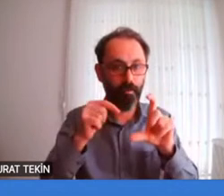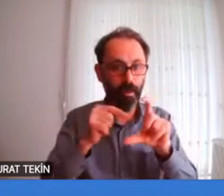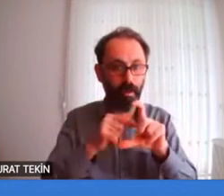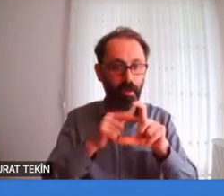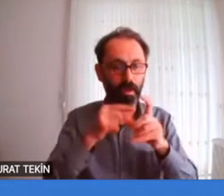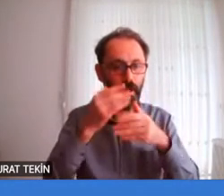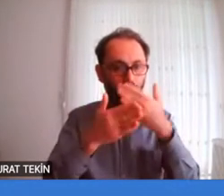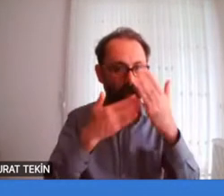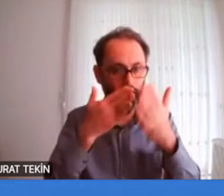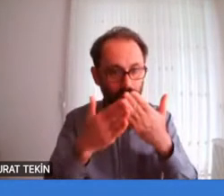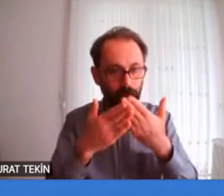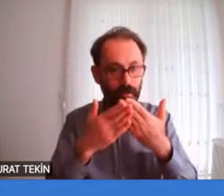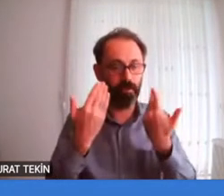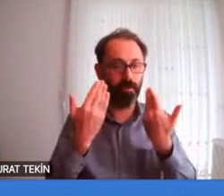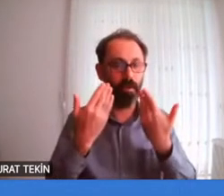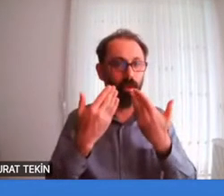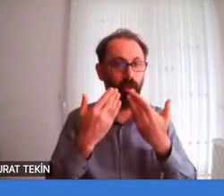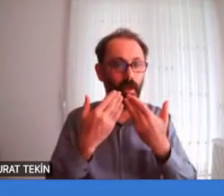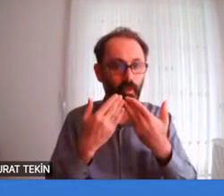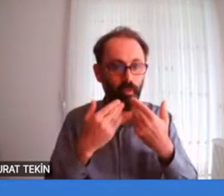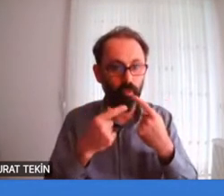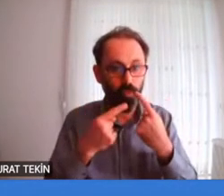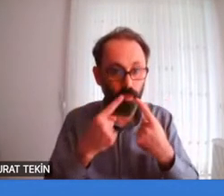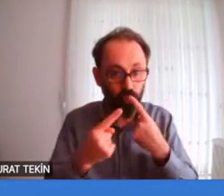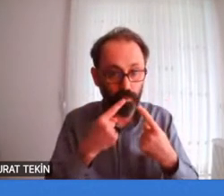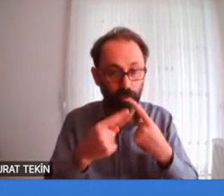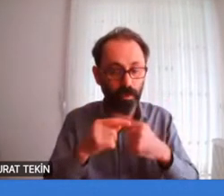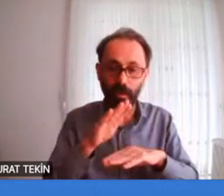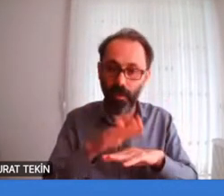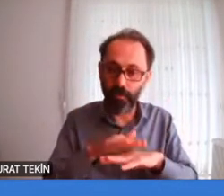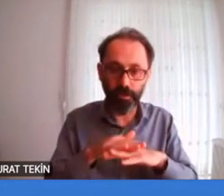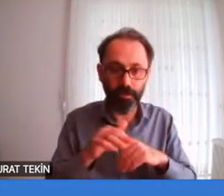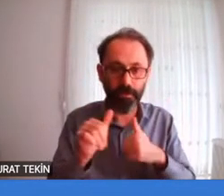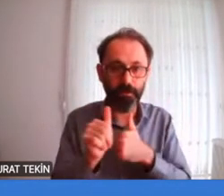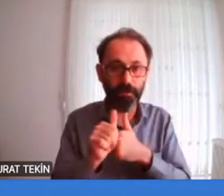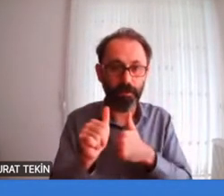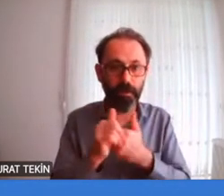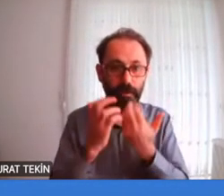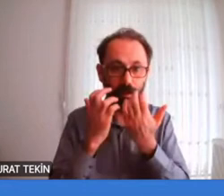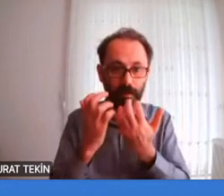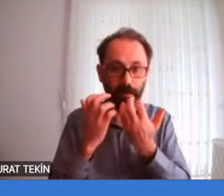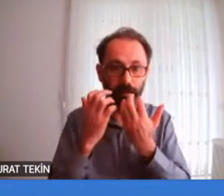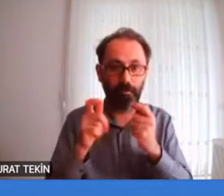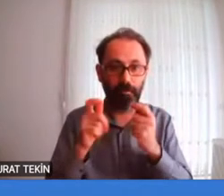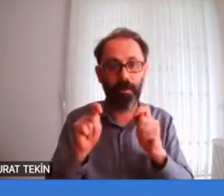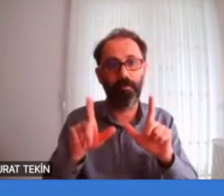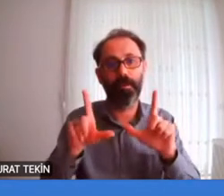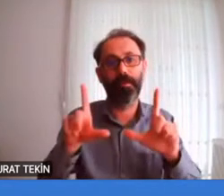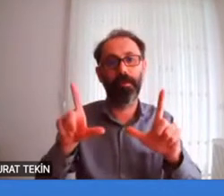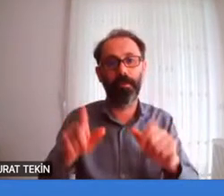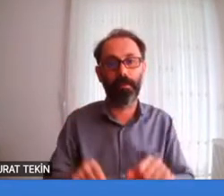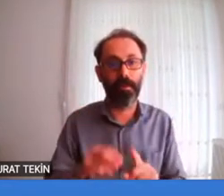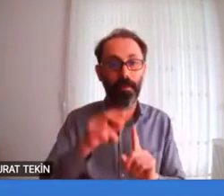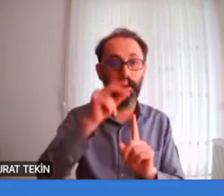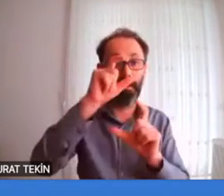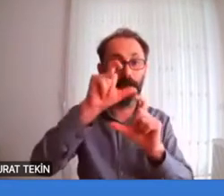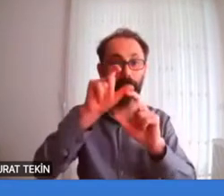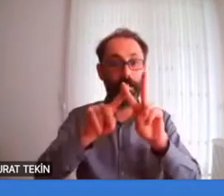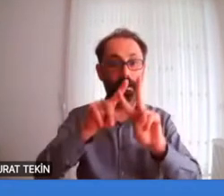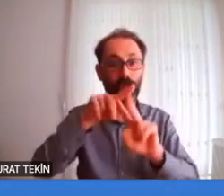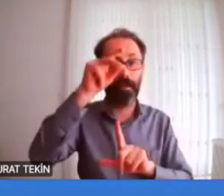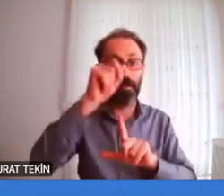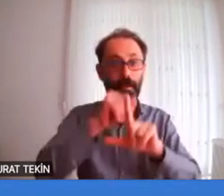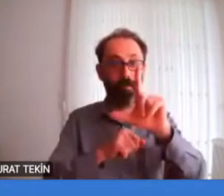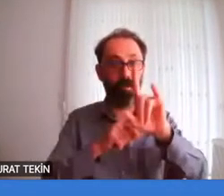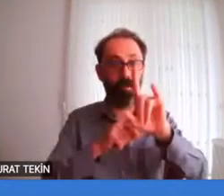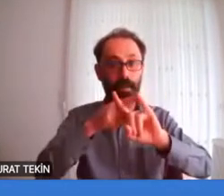Bu da motive çok etkili. Teşekkür ederim Burak Hocam eklemeniz için. Ben İsmail Hakkı Bey'e de bir soru sormak